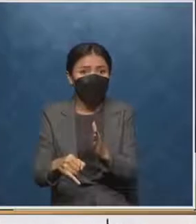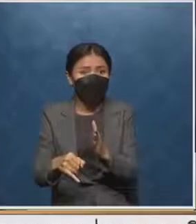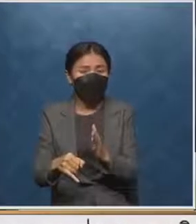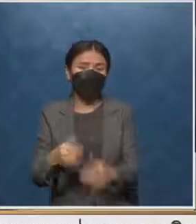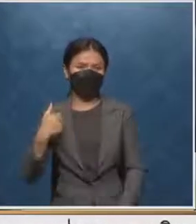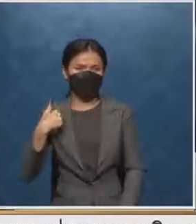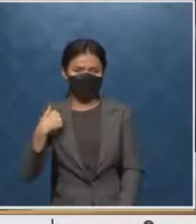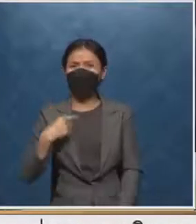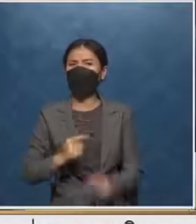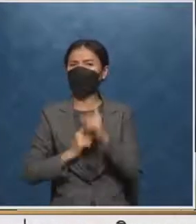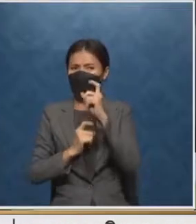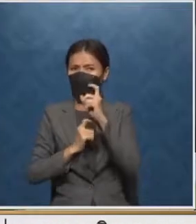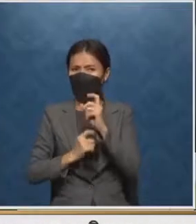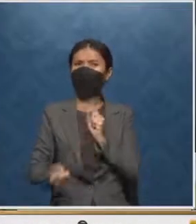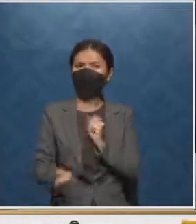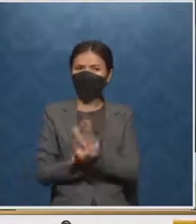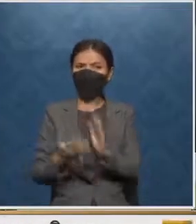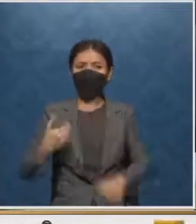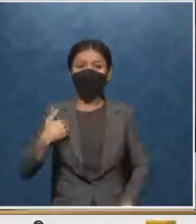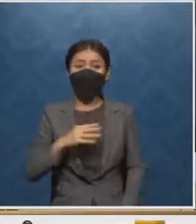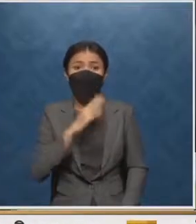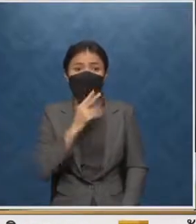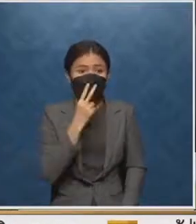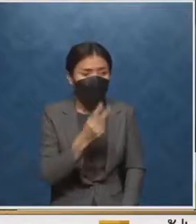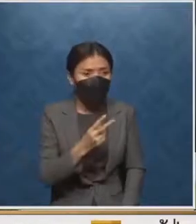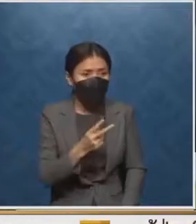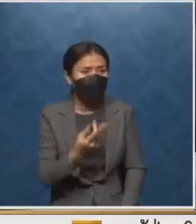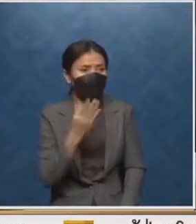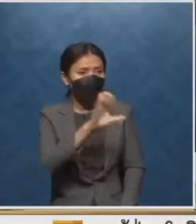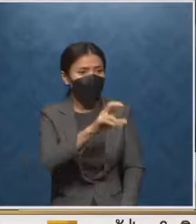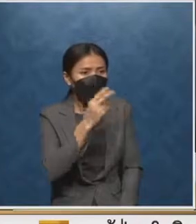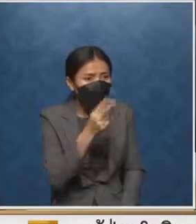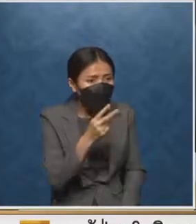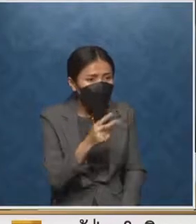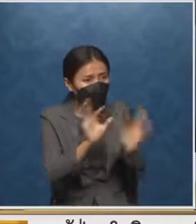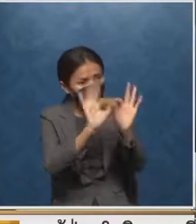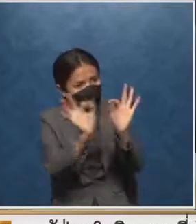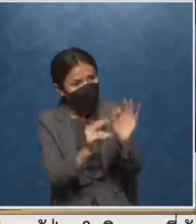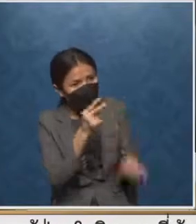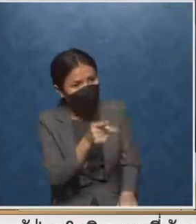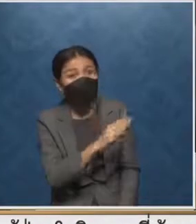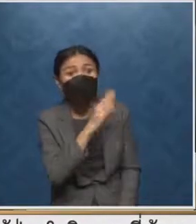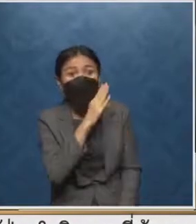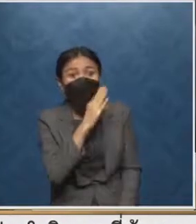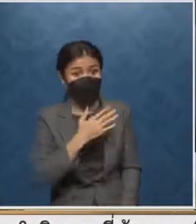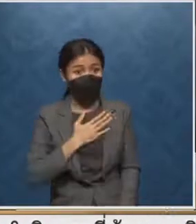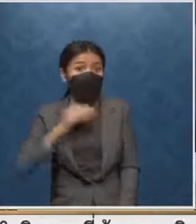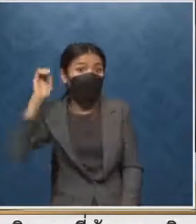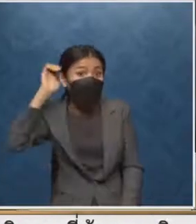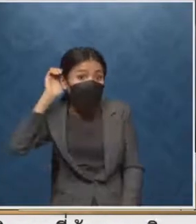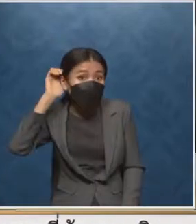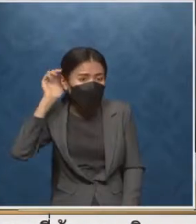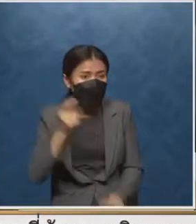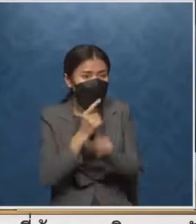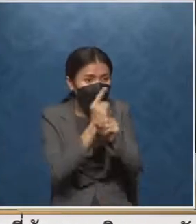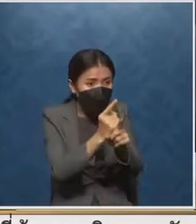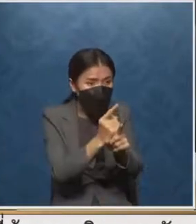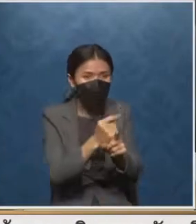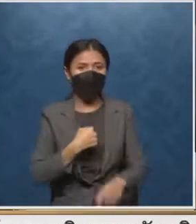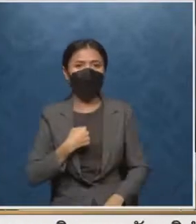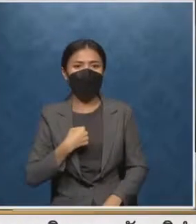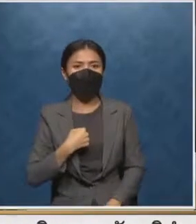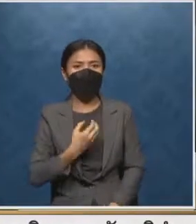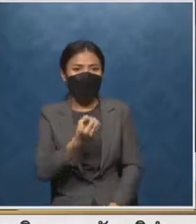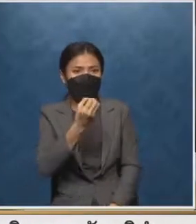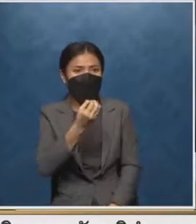ลงสื่อไปใช้สมุนไพรใช้ยาอะไรที่ผิดพลาดไปนะครับก็จะเกิดโทษมหันต์เพราะนั้นผมกรา